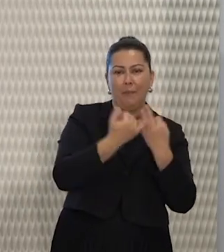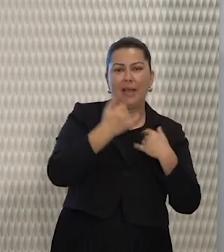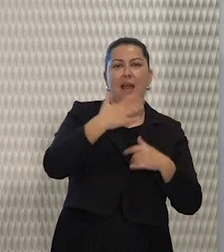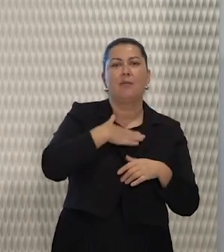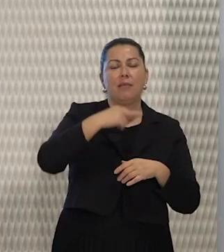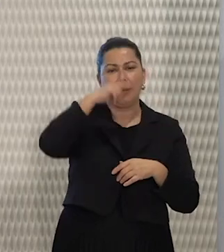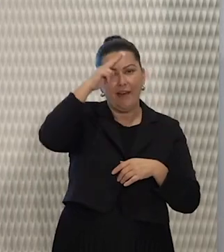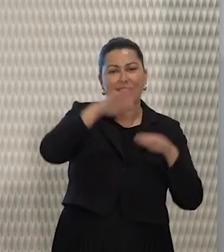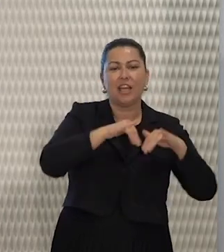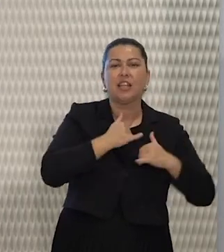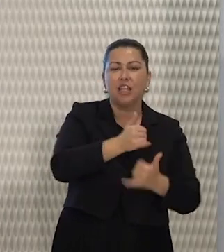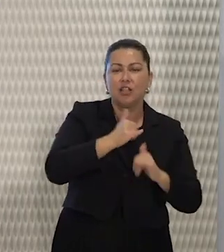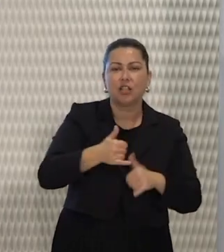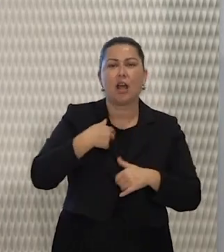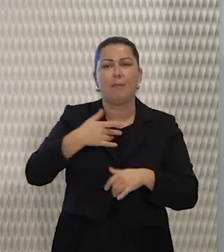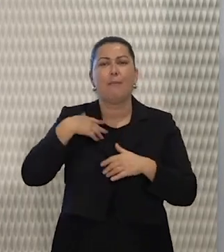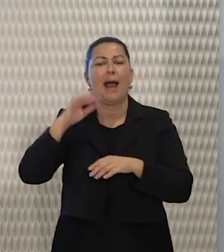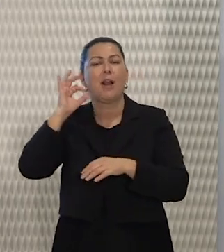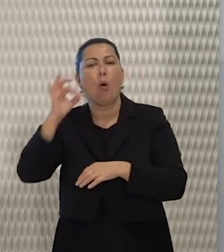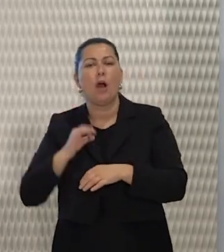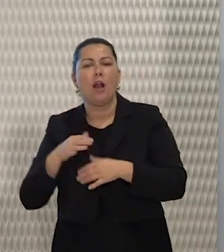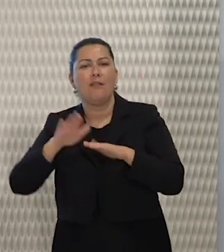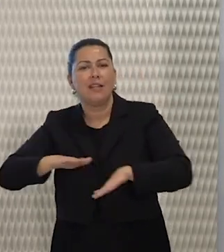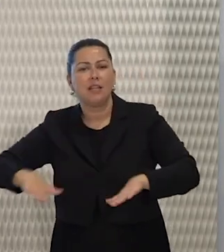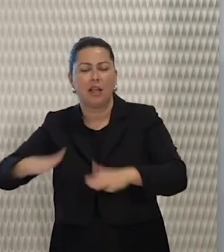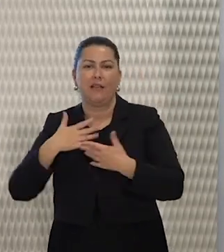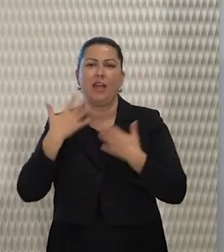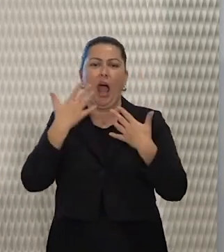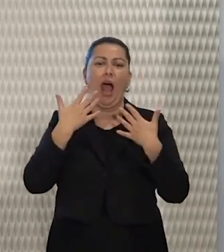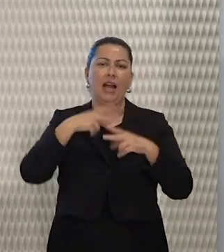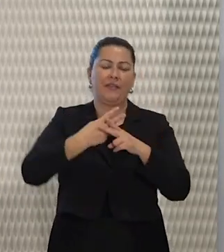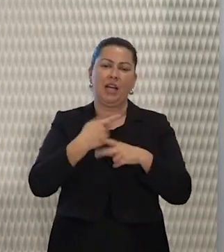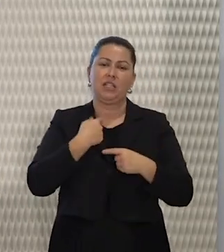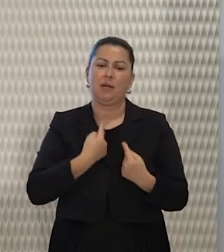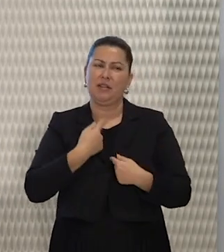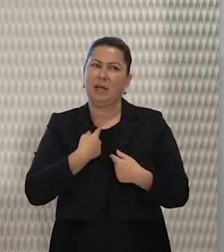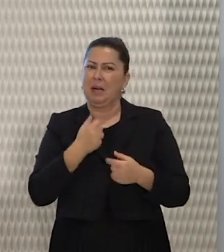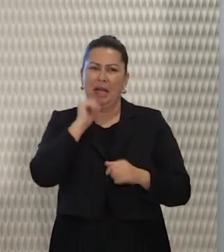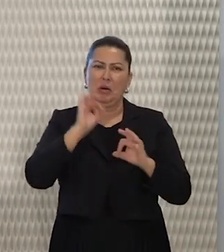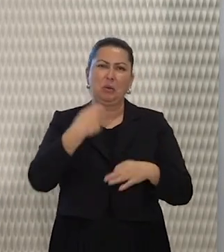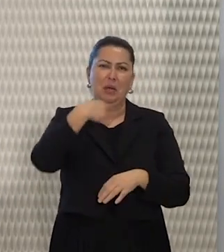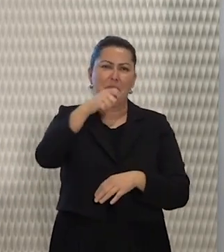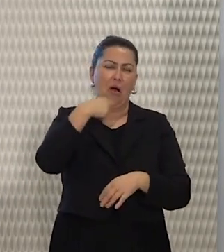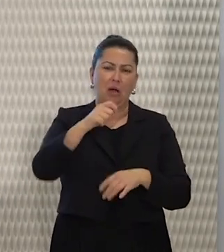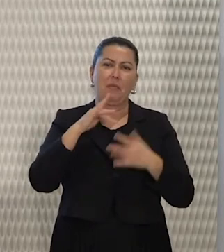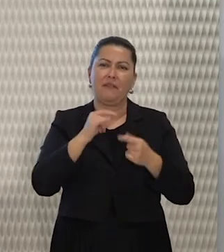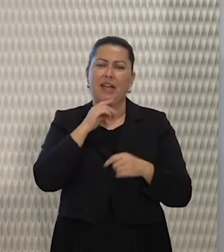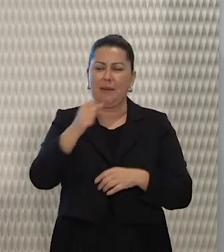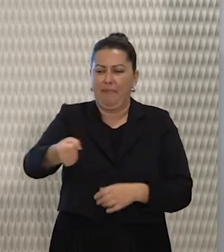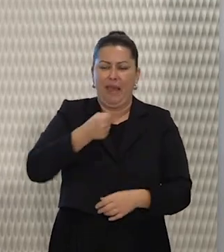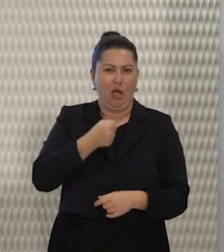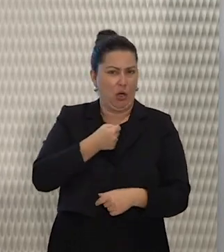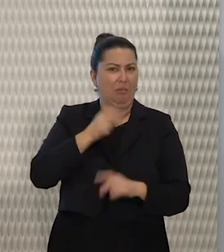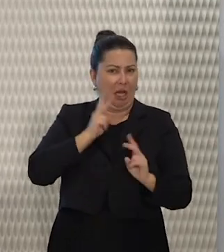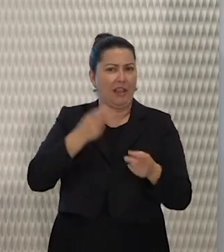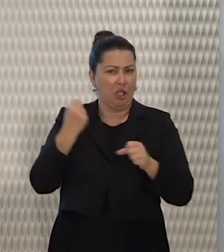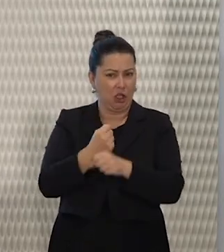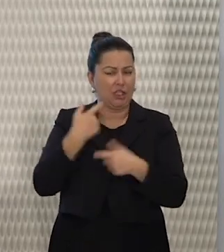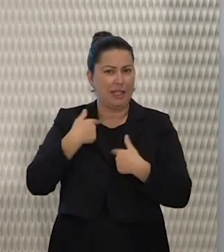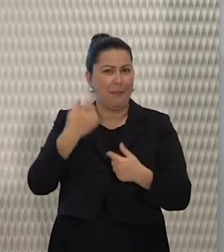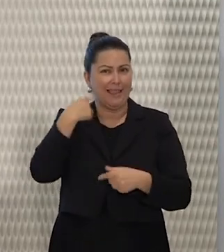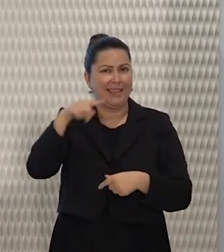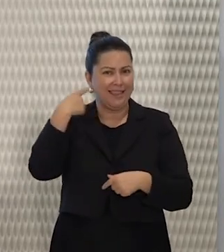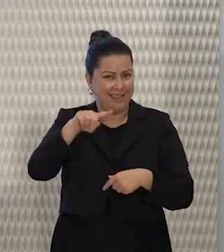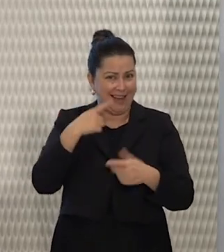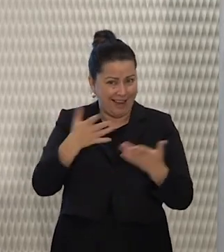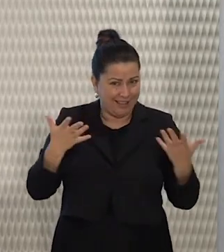Onkel ist Fliesenleger, also sehr handwerklich, habe gedacht, vielleicht werde ich kein guter Maurer werden, aber wenn man mir ein Mikrofon in die Hand gibt, kann ich trotzdem mein Talent